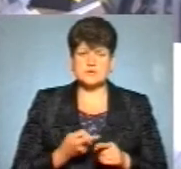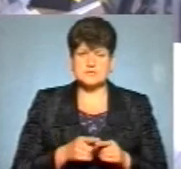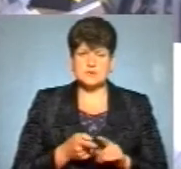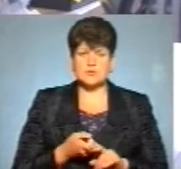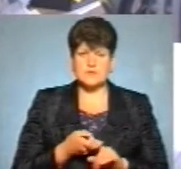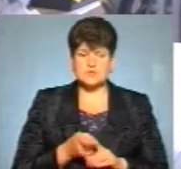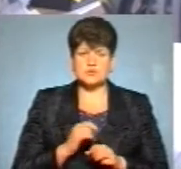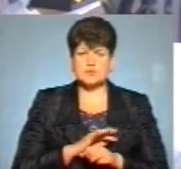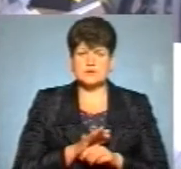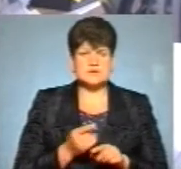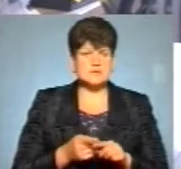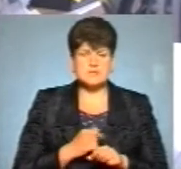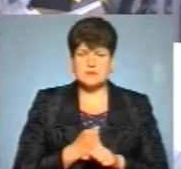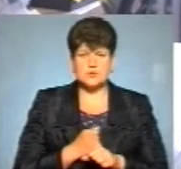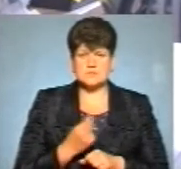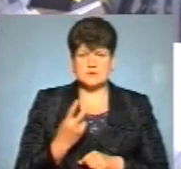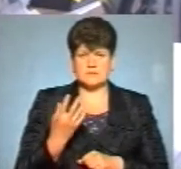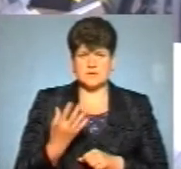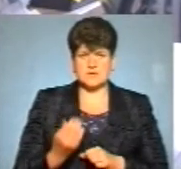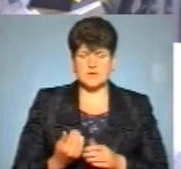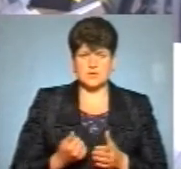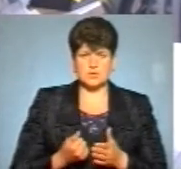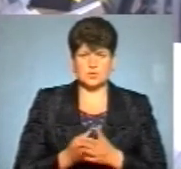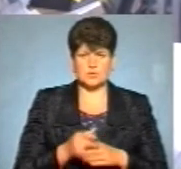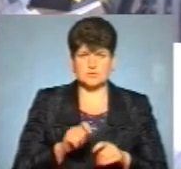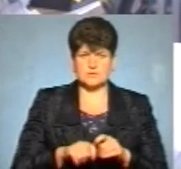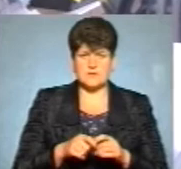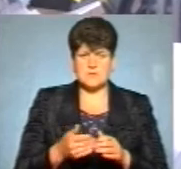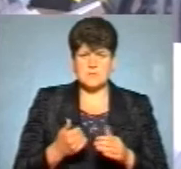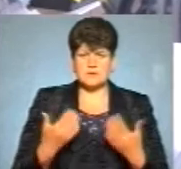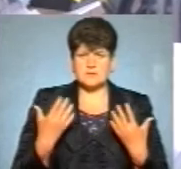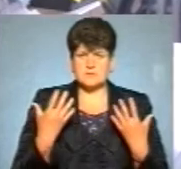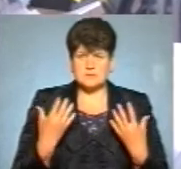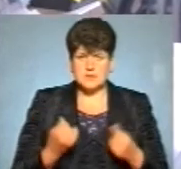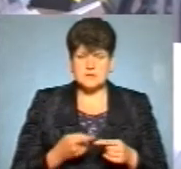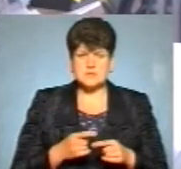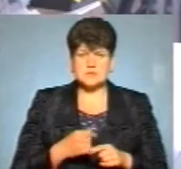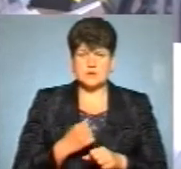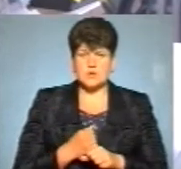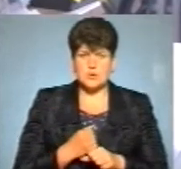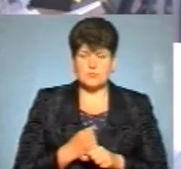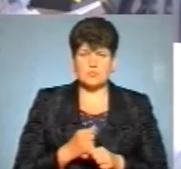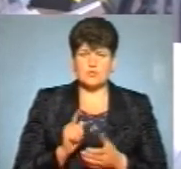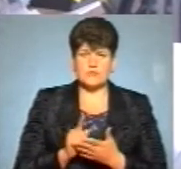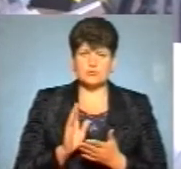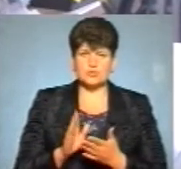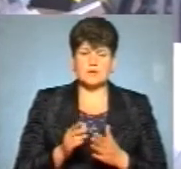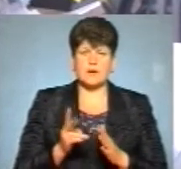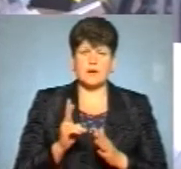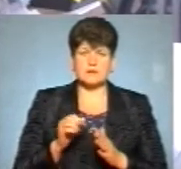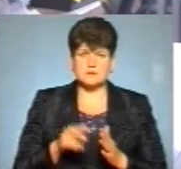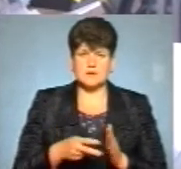то це не робиться за два дні до тестування перед вихідними. Це робиться, має бути календарний план, має